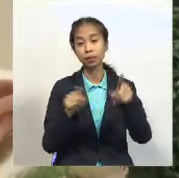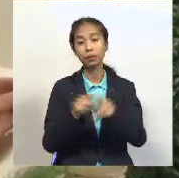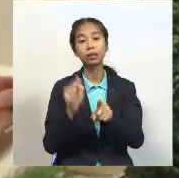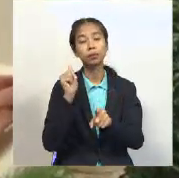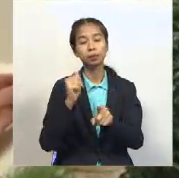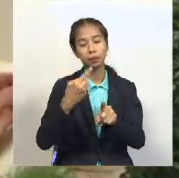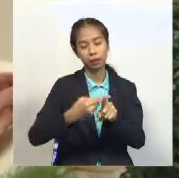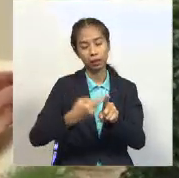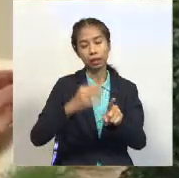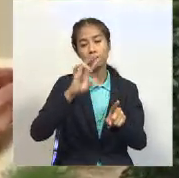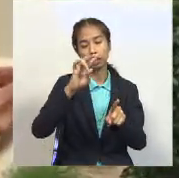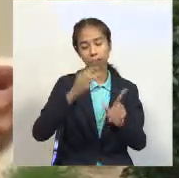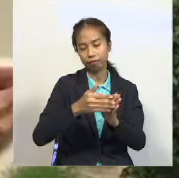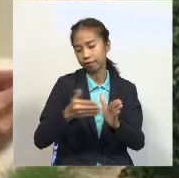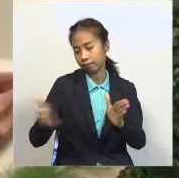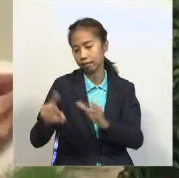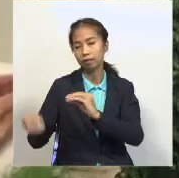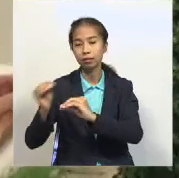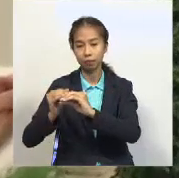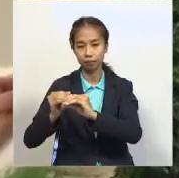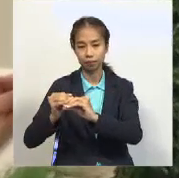ดือนจนถึงสิ้นเดือนเมษายน